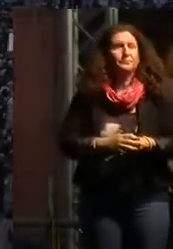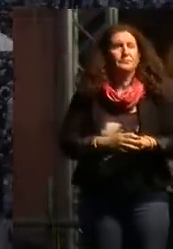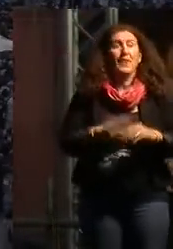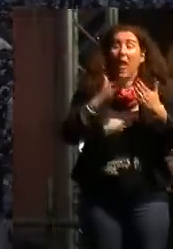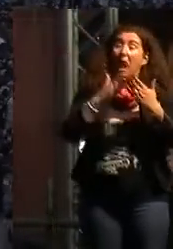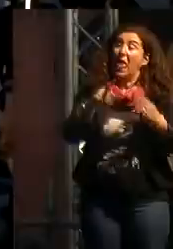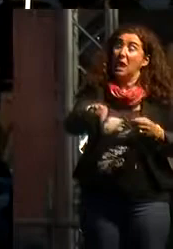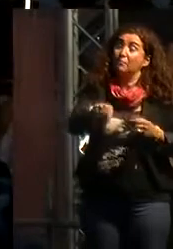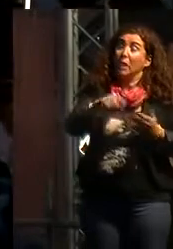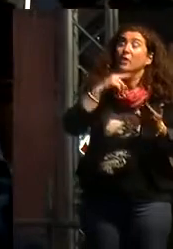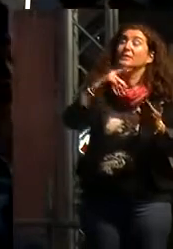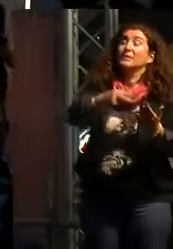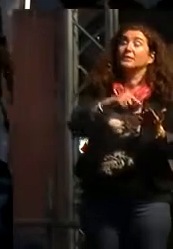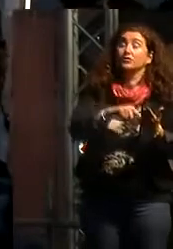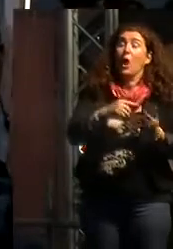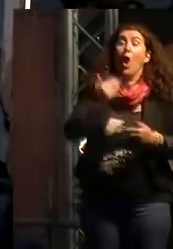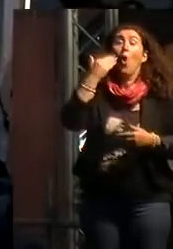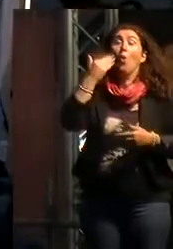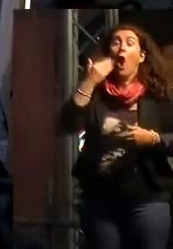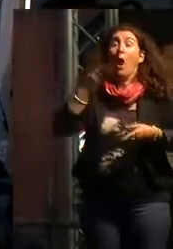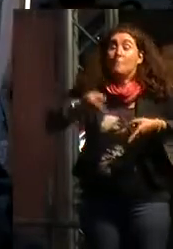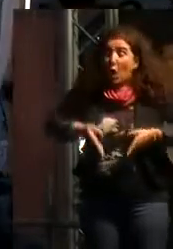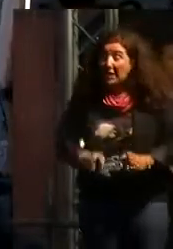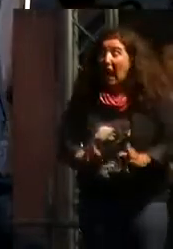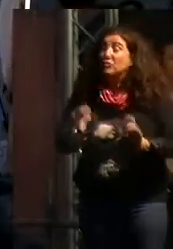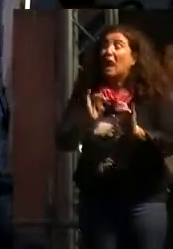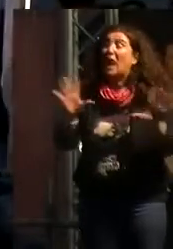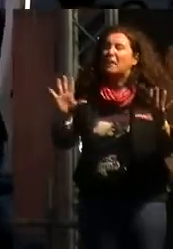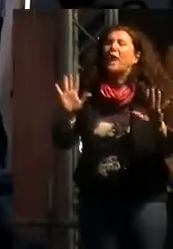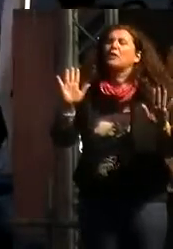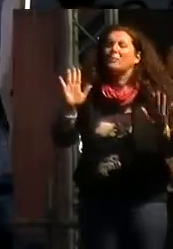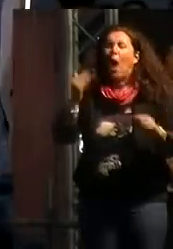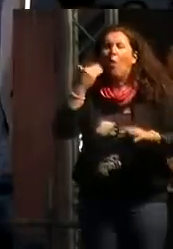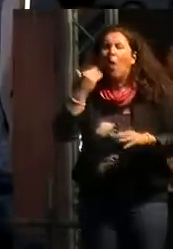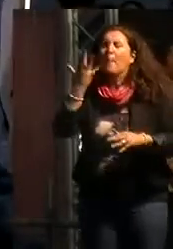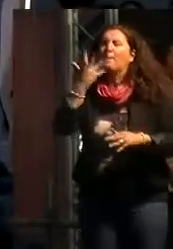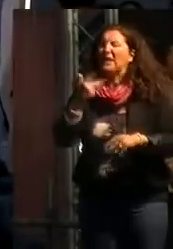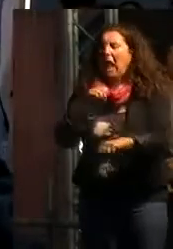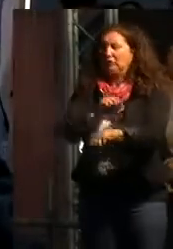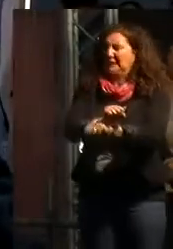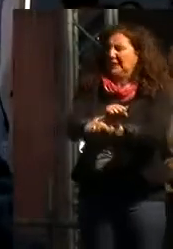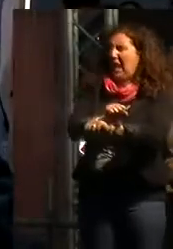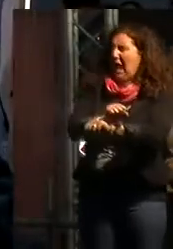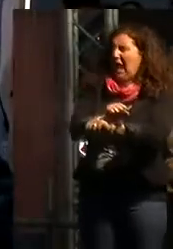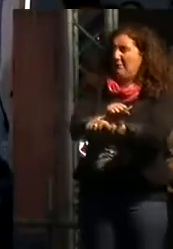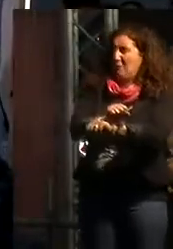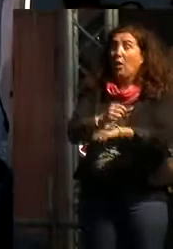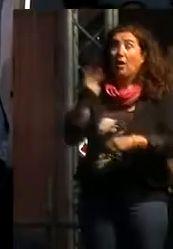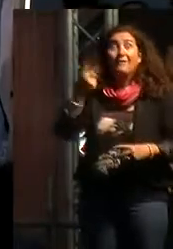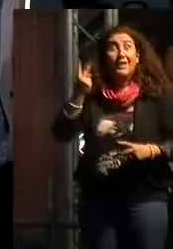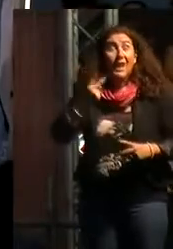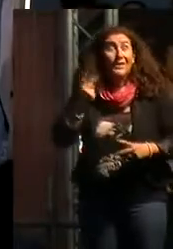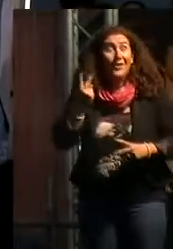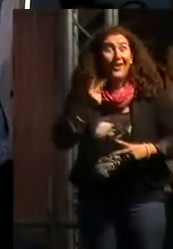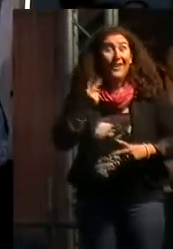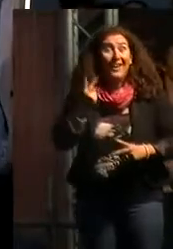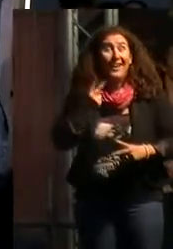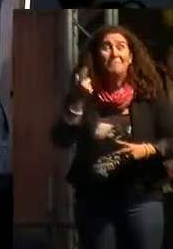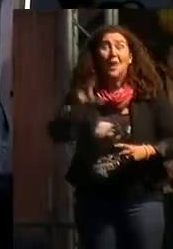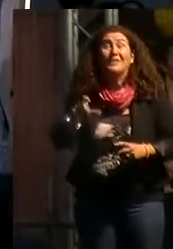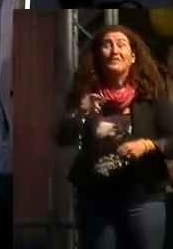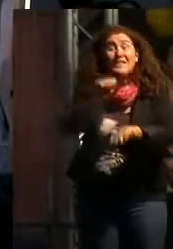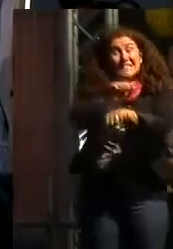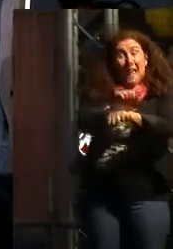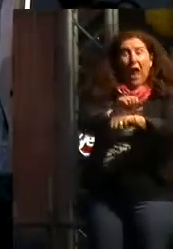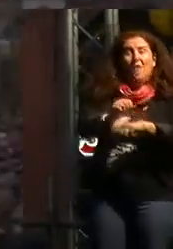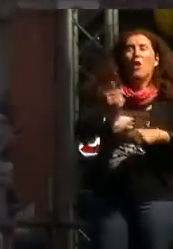che l'uomo nasce libero ma preferisce vivere schiavo, ed è vero, perché vivere schiavo è molto più semplice. Non dobbiamo pensare al